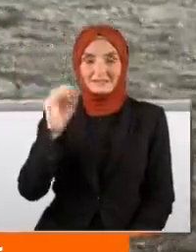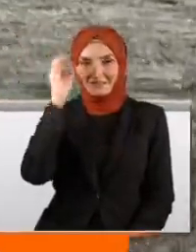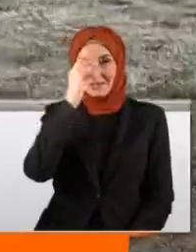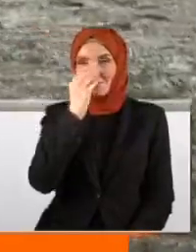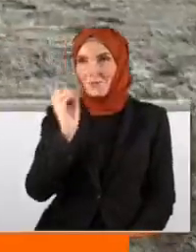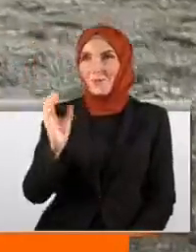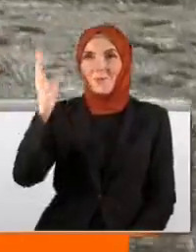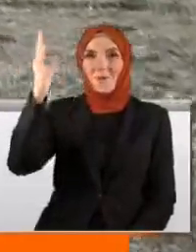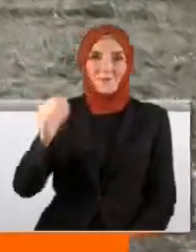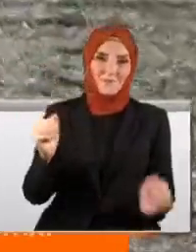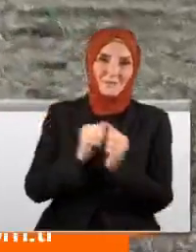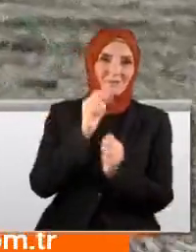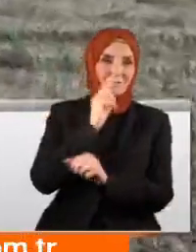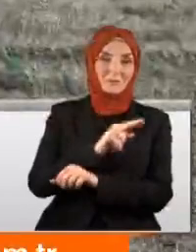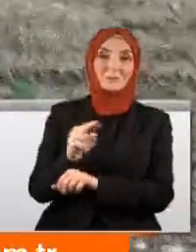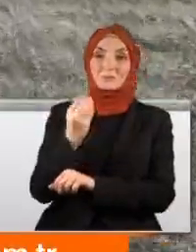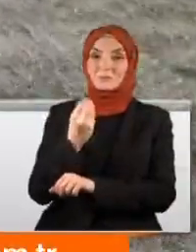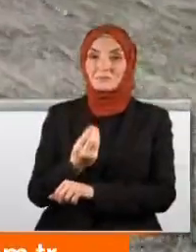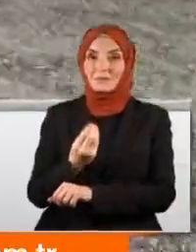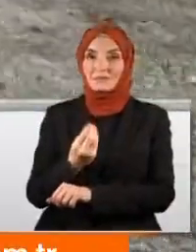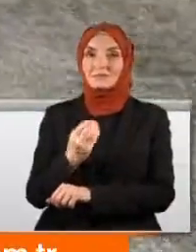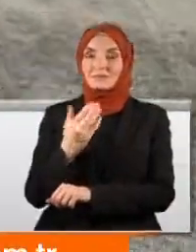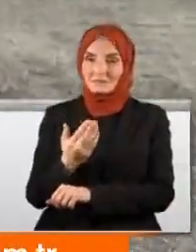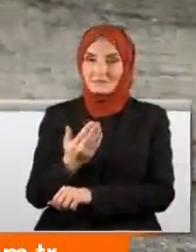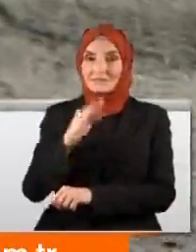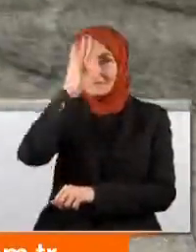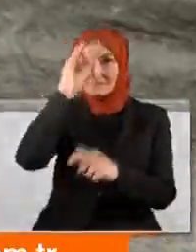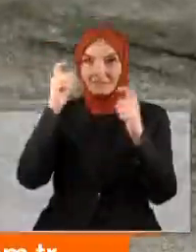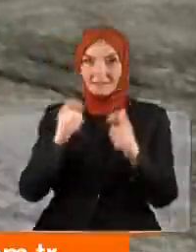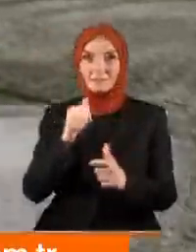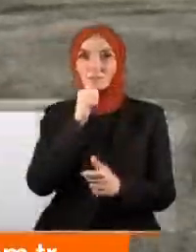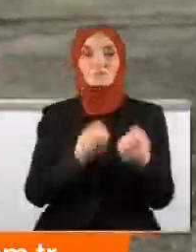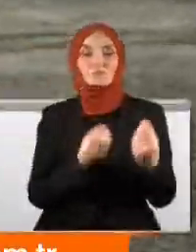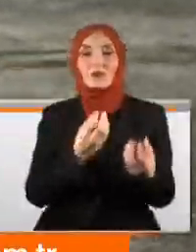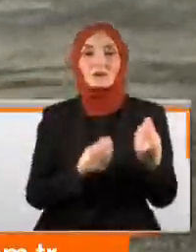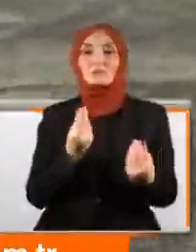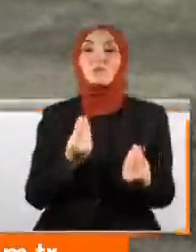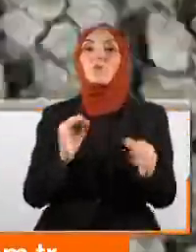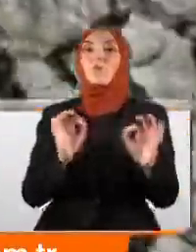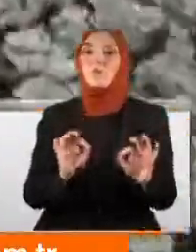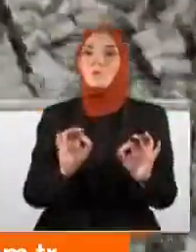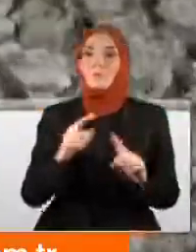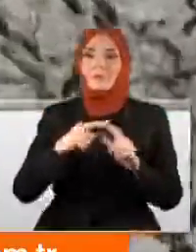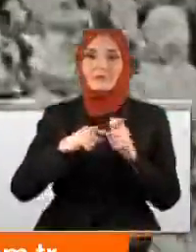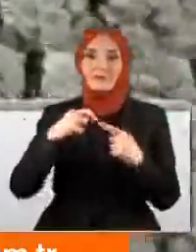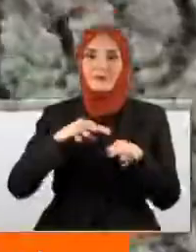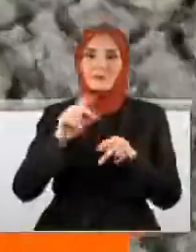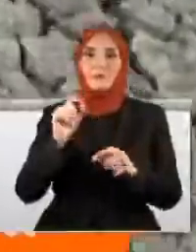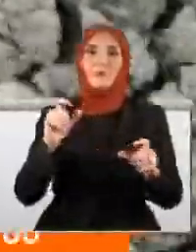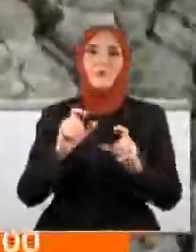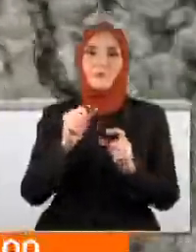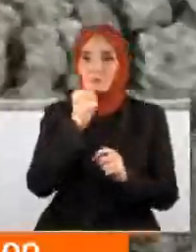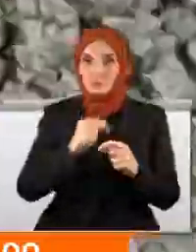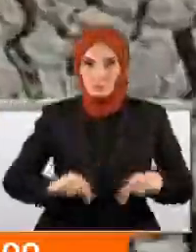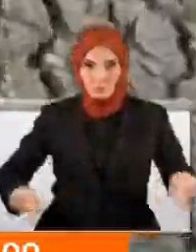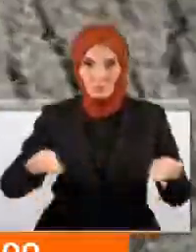ahenk katıyordu. Bunun yanı sıra İstanbul'un en önemli su kaynaklarından bir tanesi burası. Terkos Gölü'nün Çatalca kolu ve bu